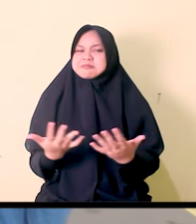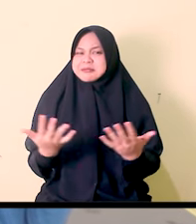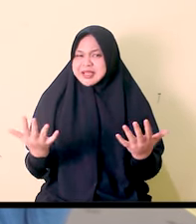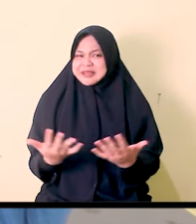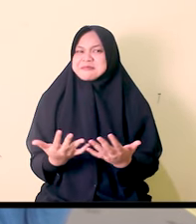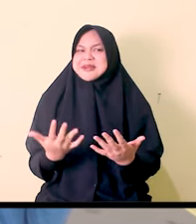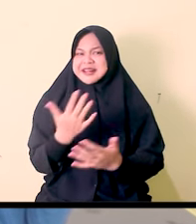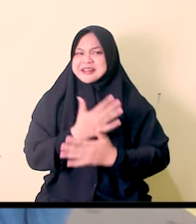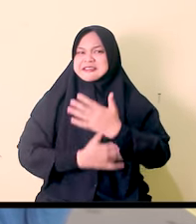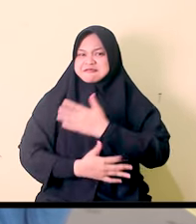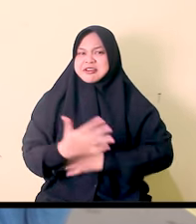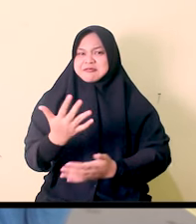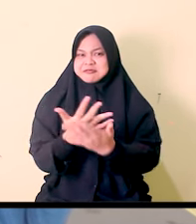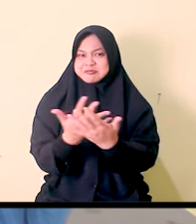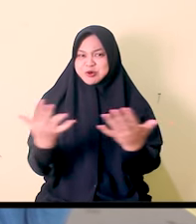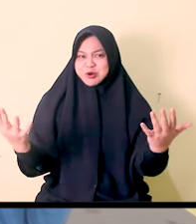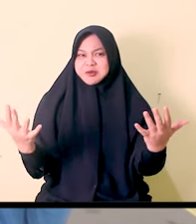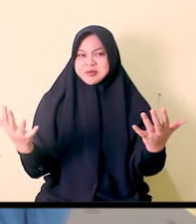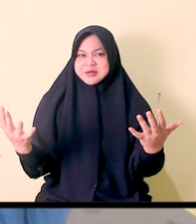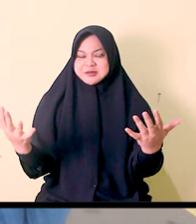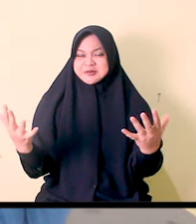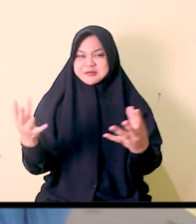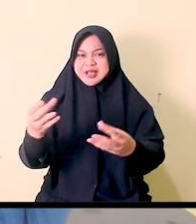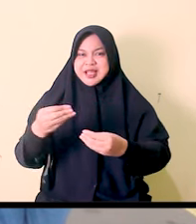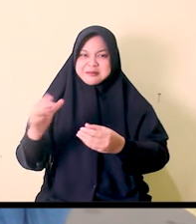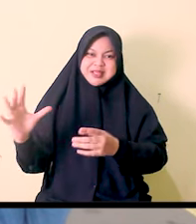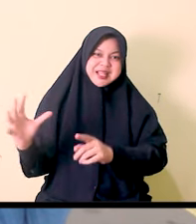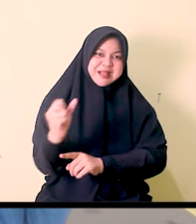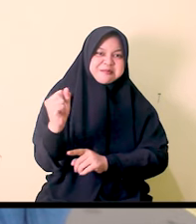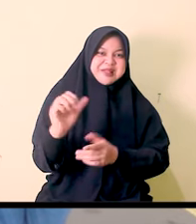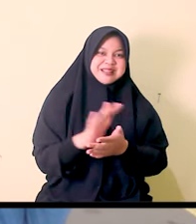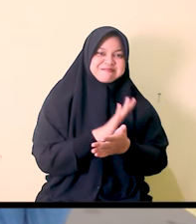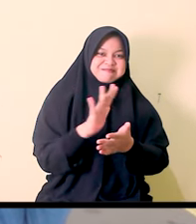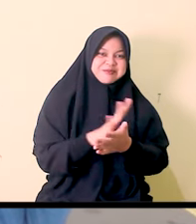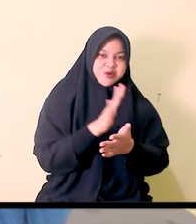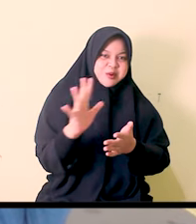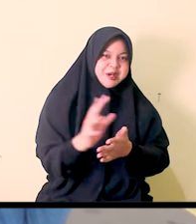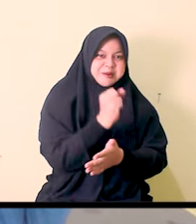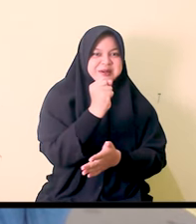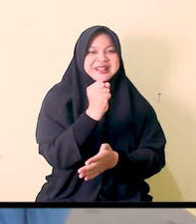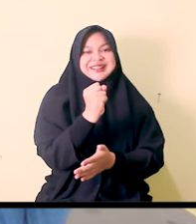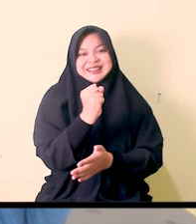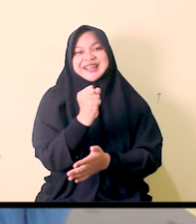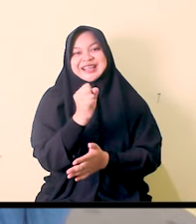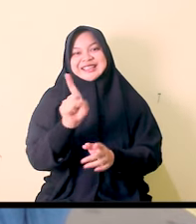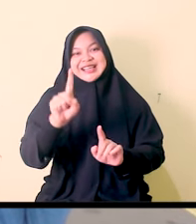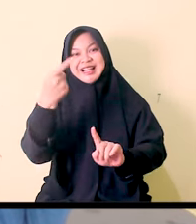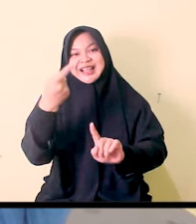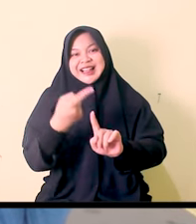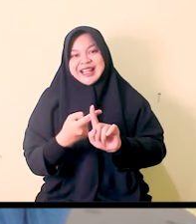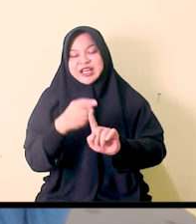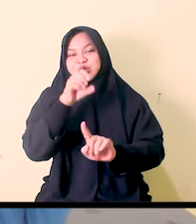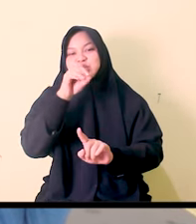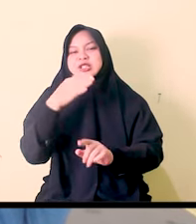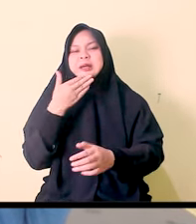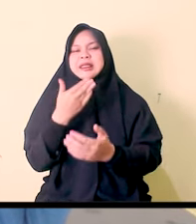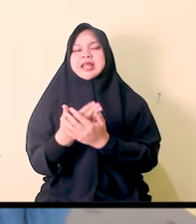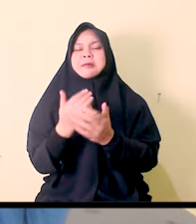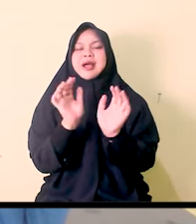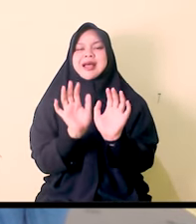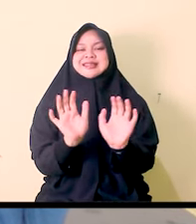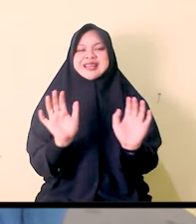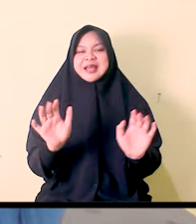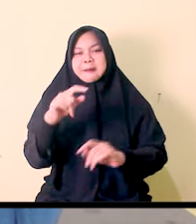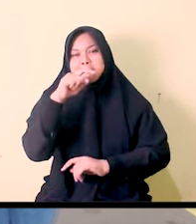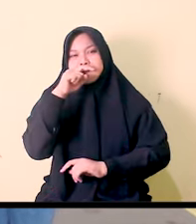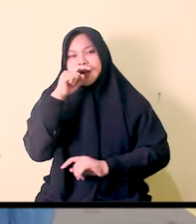tinggal bagaimana para divabel itu sendiri menangkap peluang-peluang tersebut Sekali lagi kami ucapkan Terima